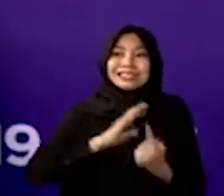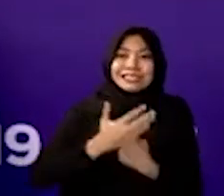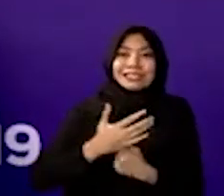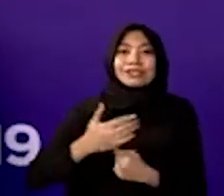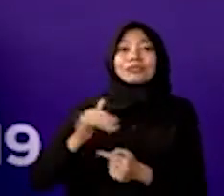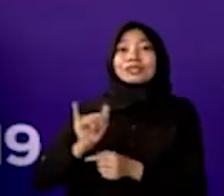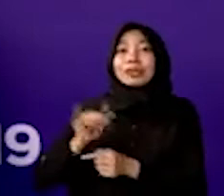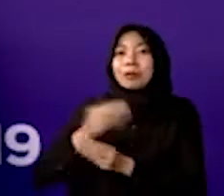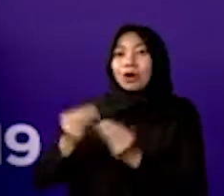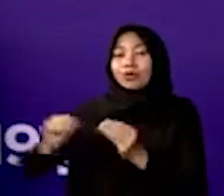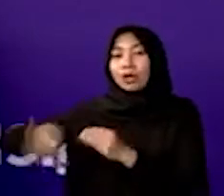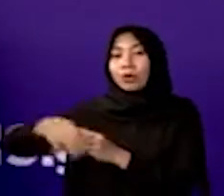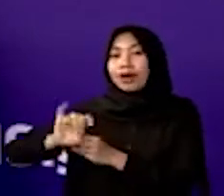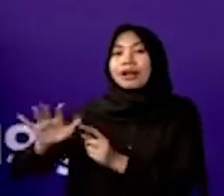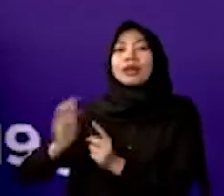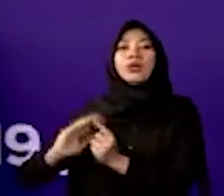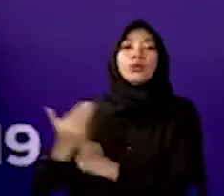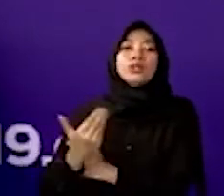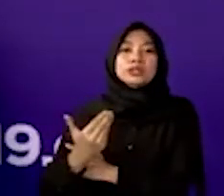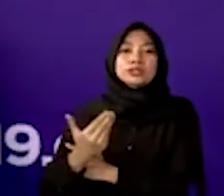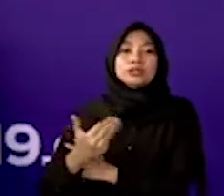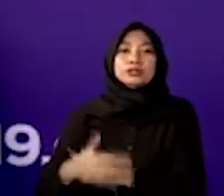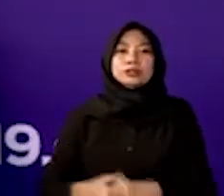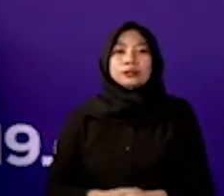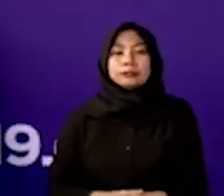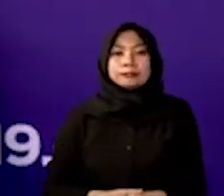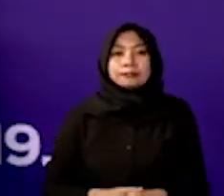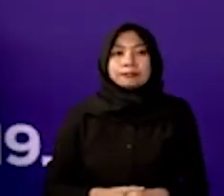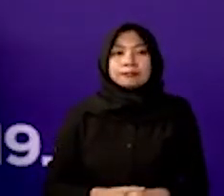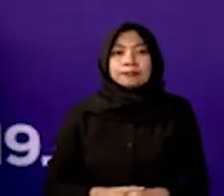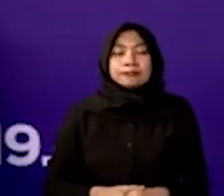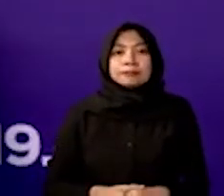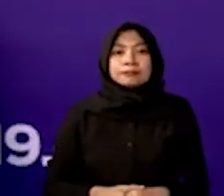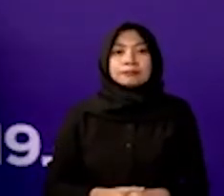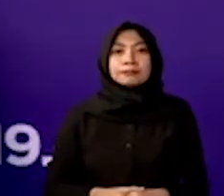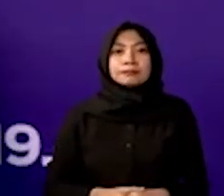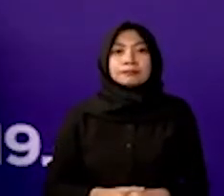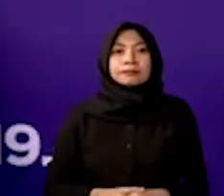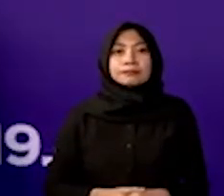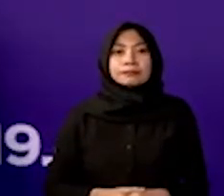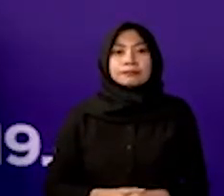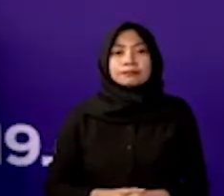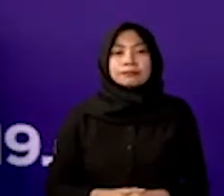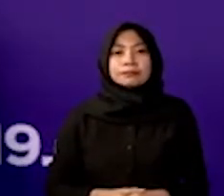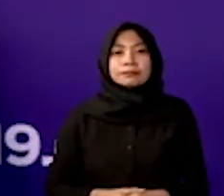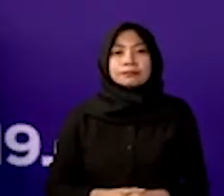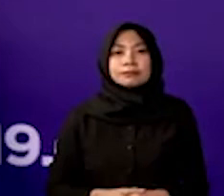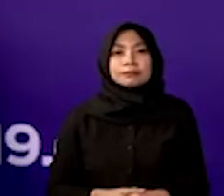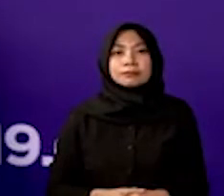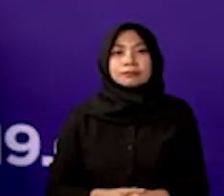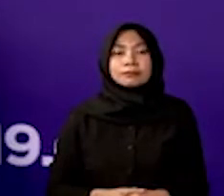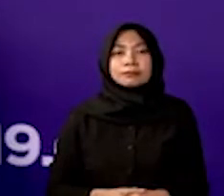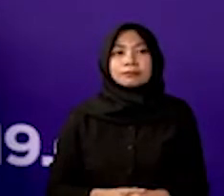melindungi keluarga kita dan orang-orang kita yang kita sayangi termasuk juga untuk menyelamatkan dan